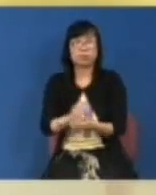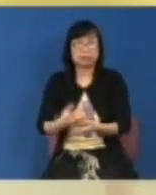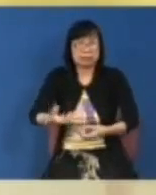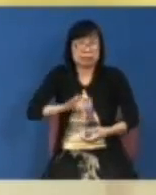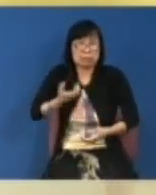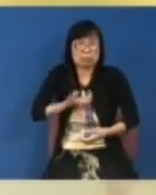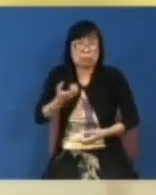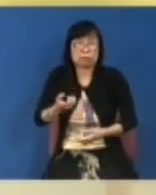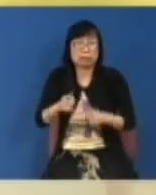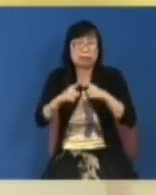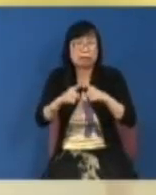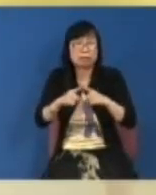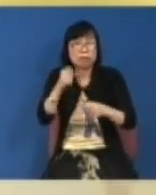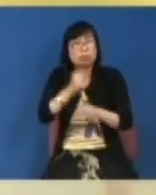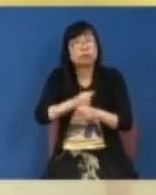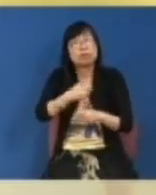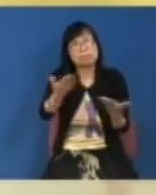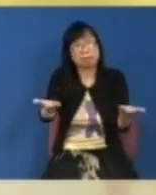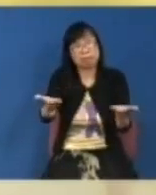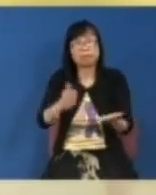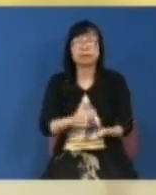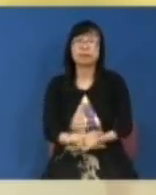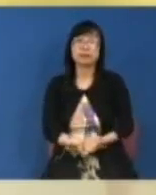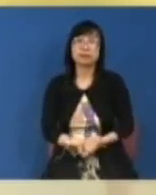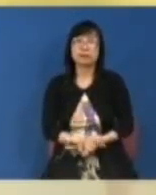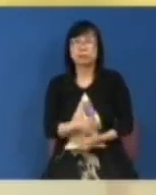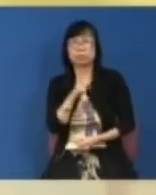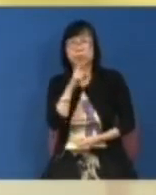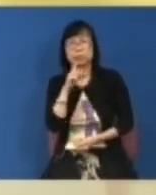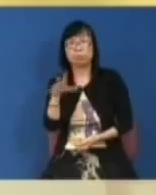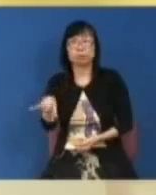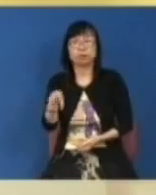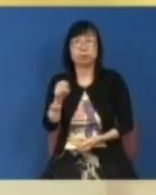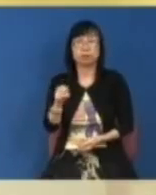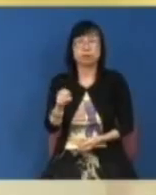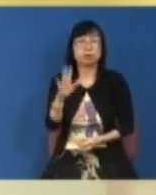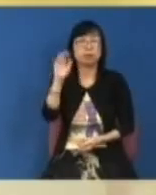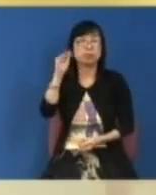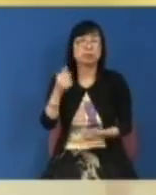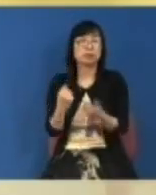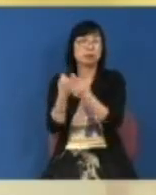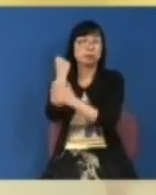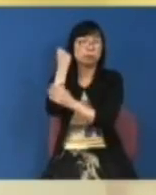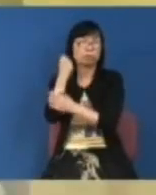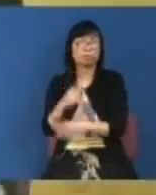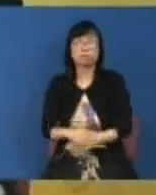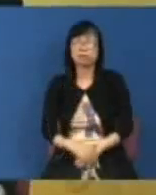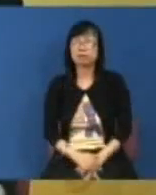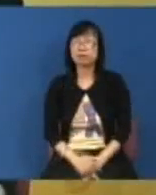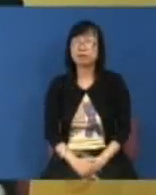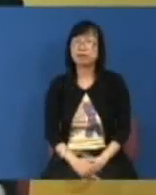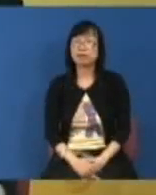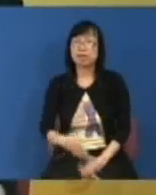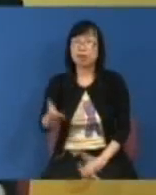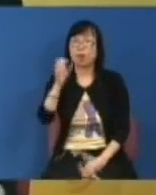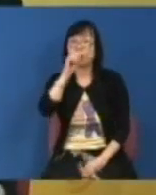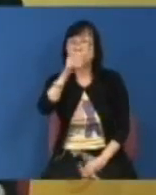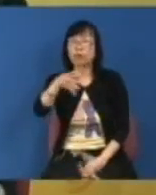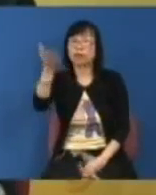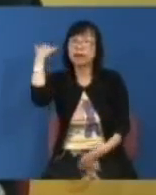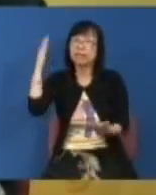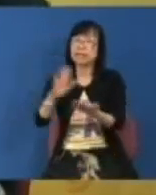候，佢做過乜嘢？有咩有效嘅能力抵禦到咧？ 佢講過一樣嘢就係其實2000年佢